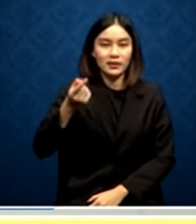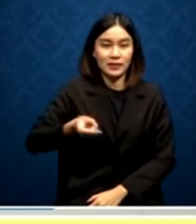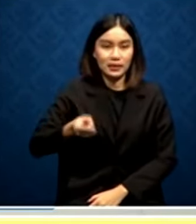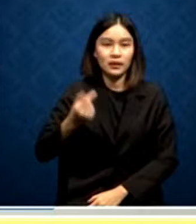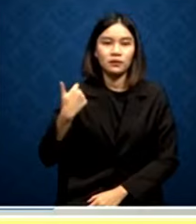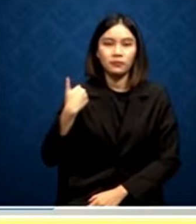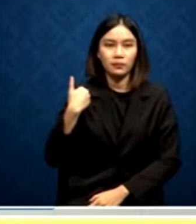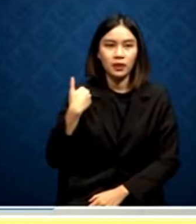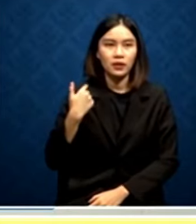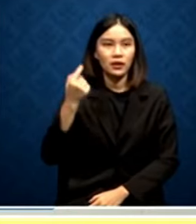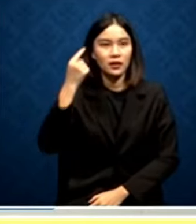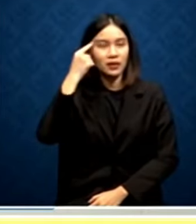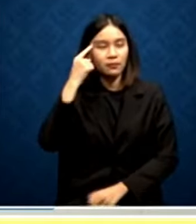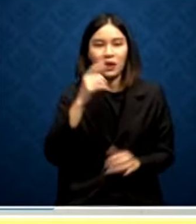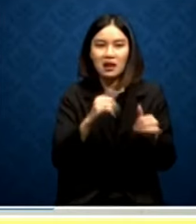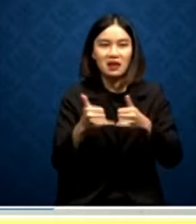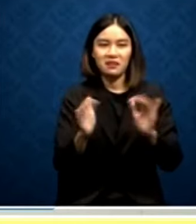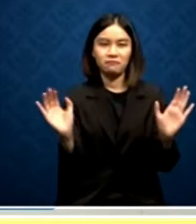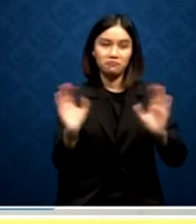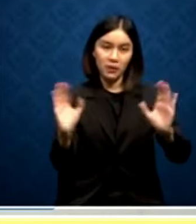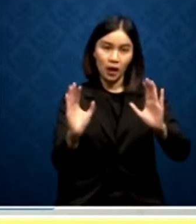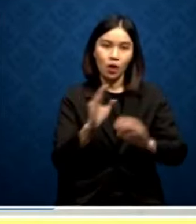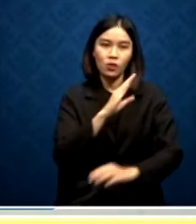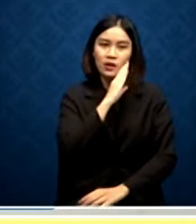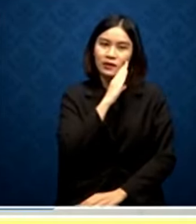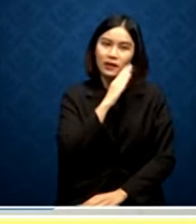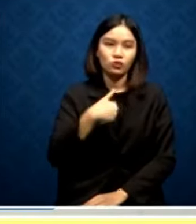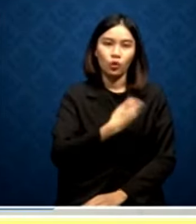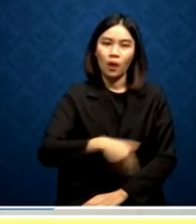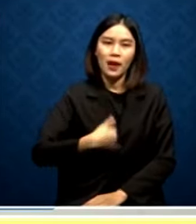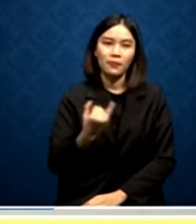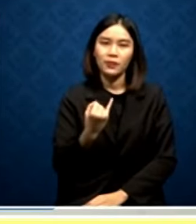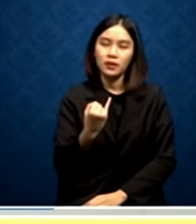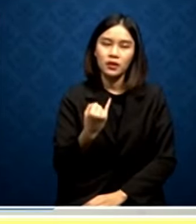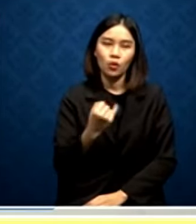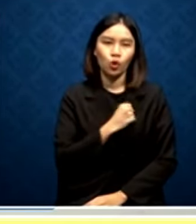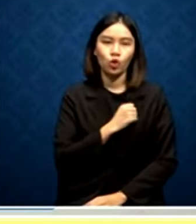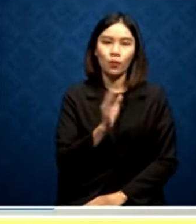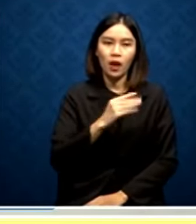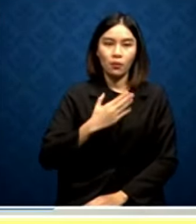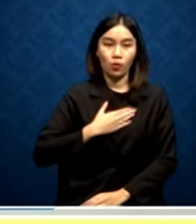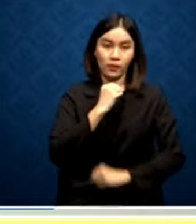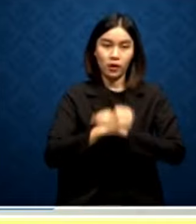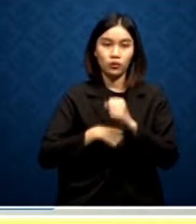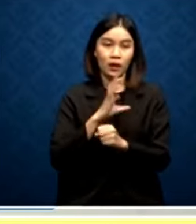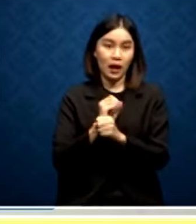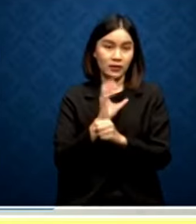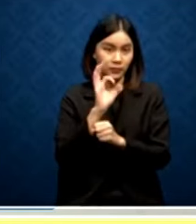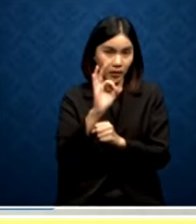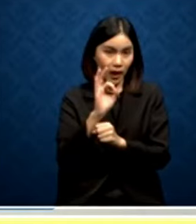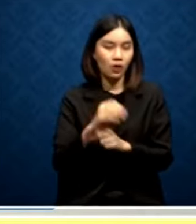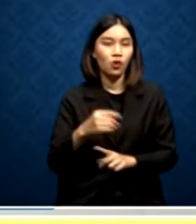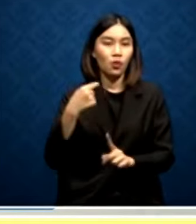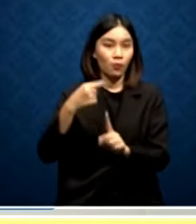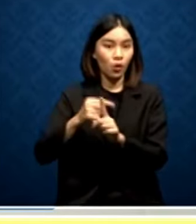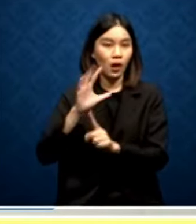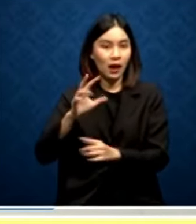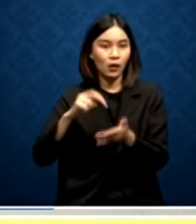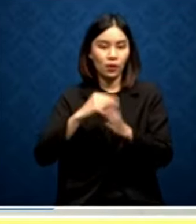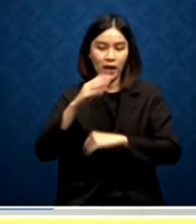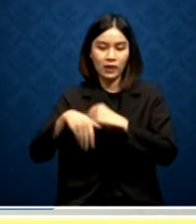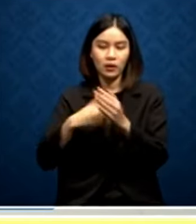นะครับอย่ามองเป็นเรื่องเล่นถ้าไม่ไหวก็อย่าฝืนครับผมอายุ 59บวกอีก 5คือ